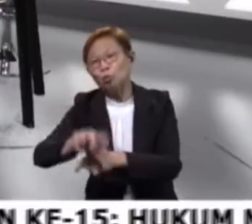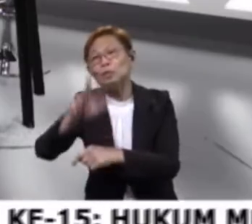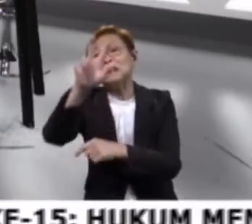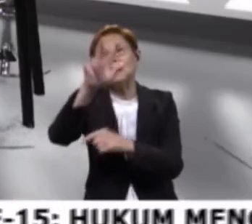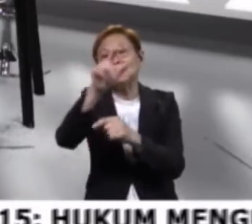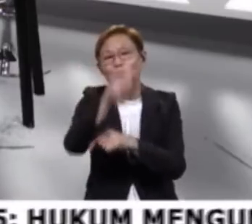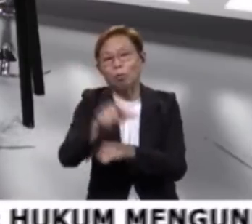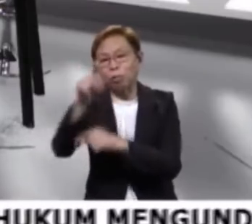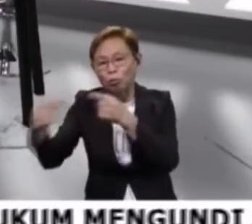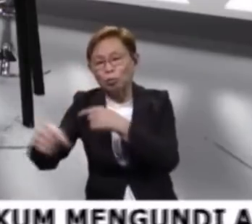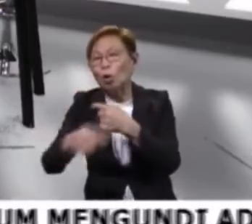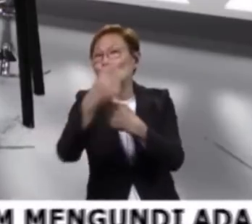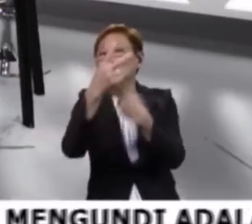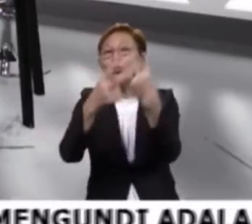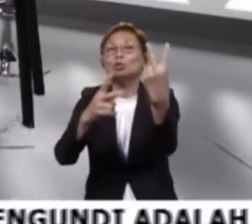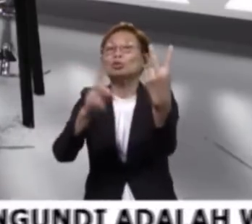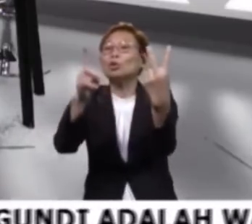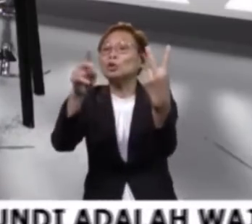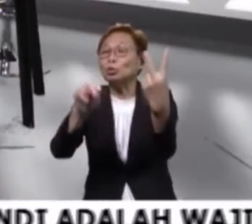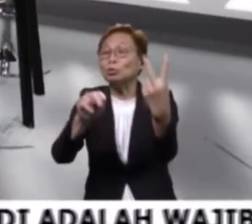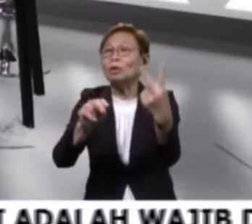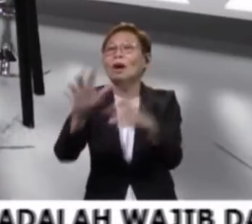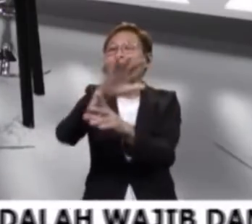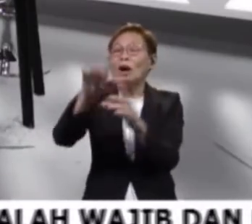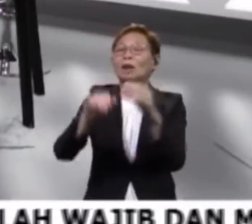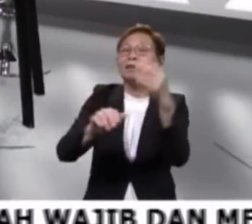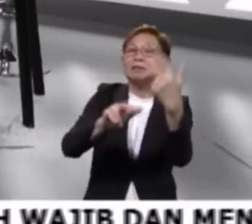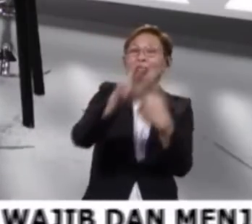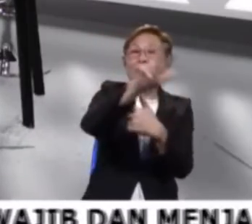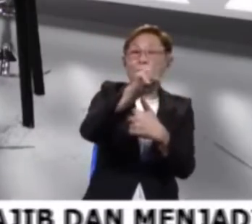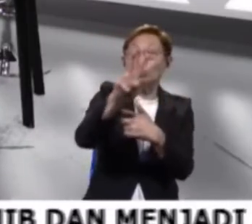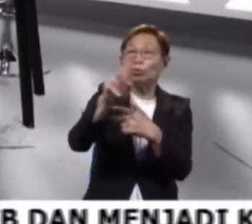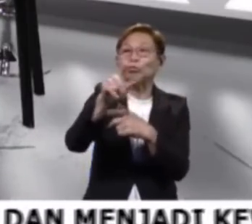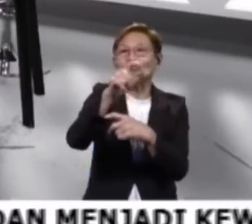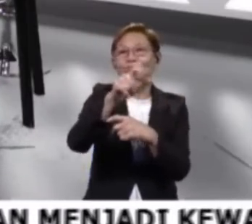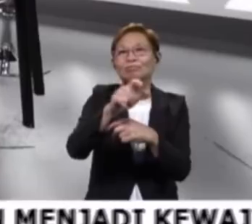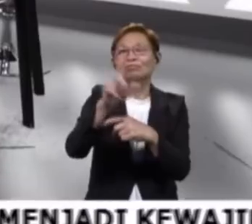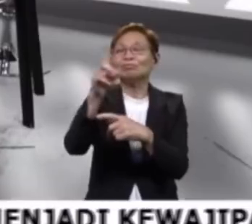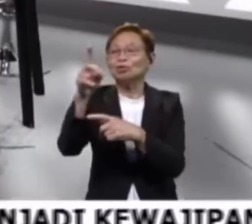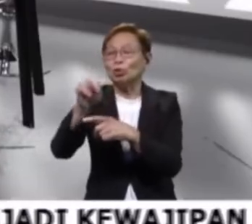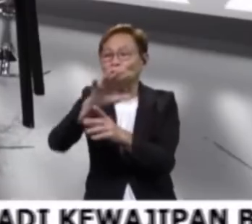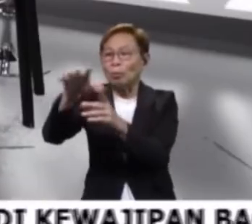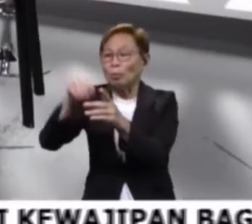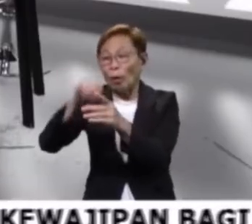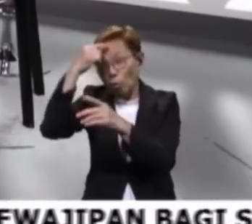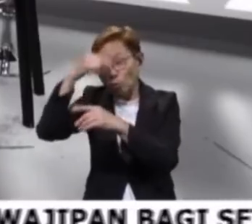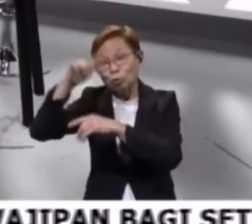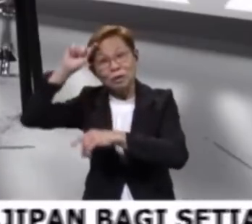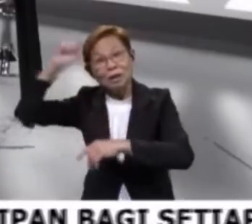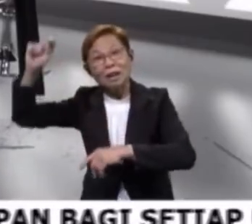penjuru 2 Don't saja sekarang rangkumannya 32 terlibat untuk negeri Trenggalek